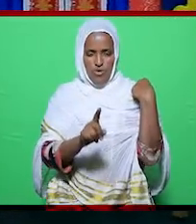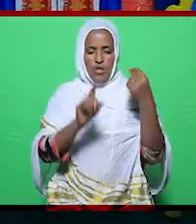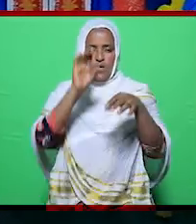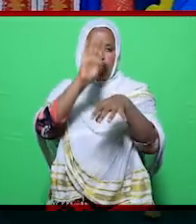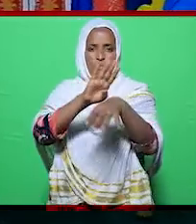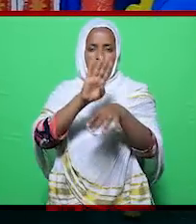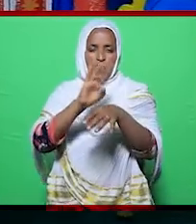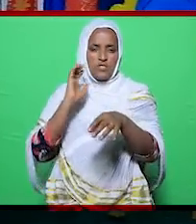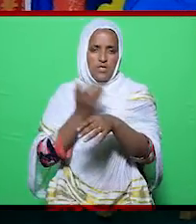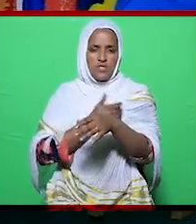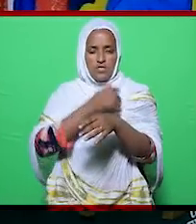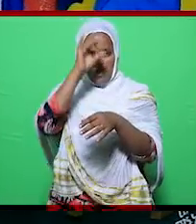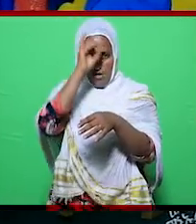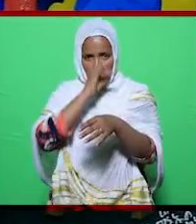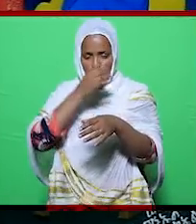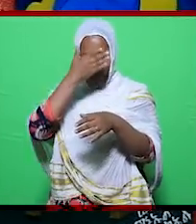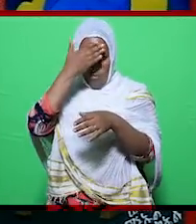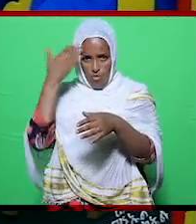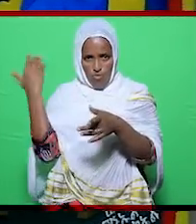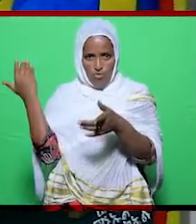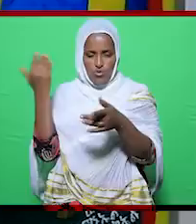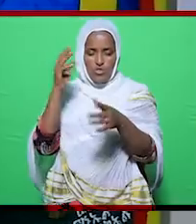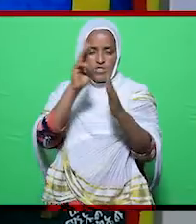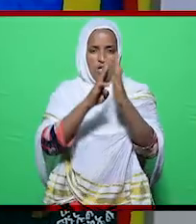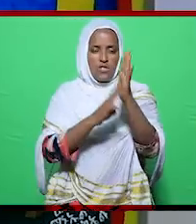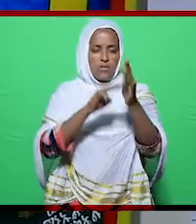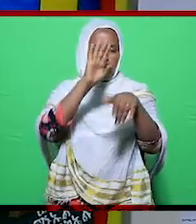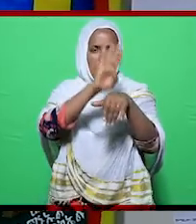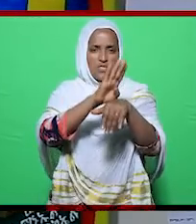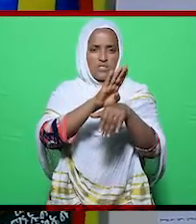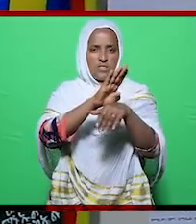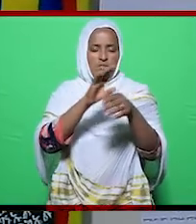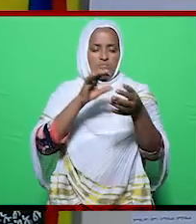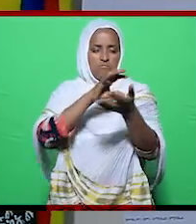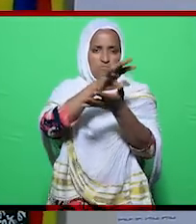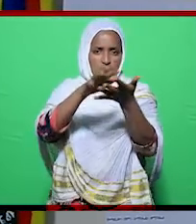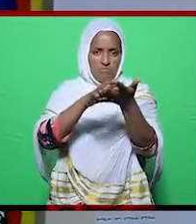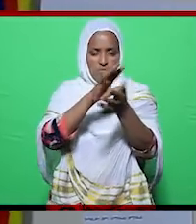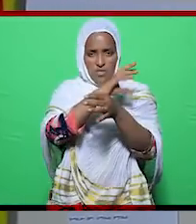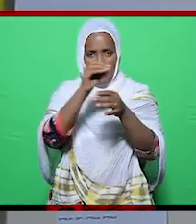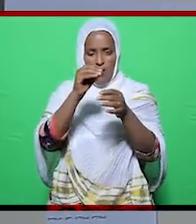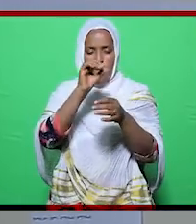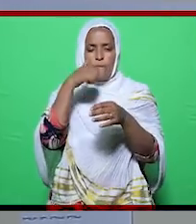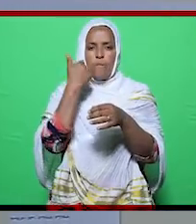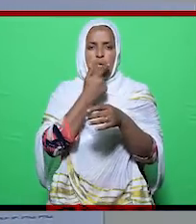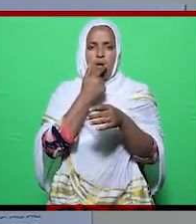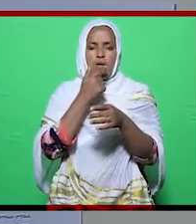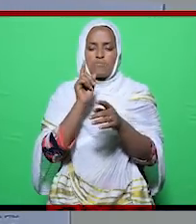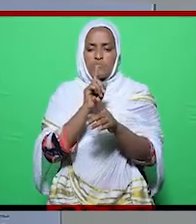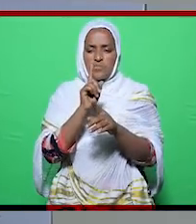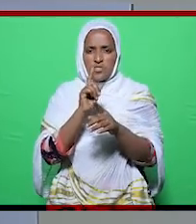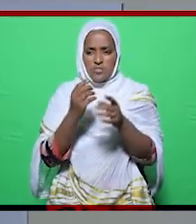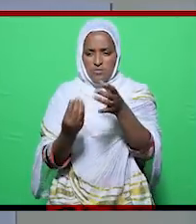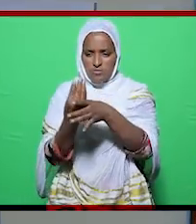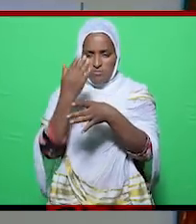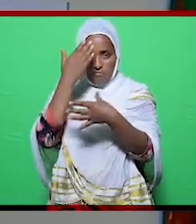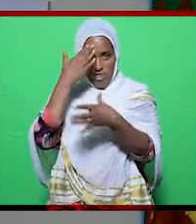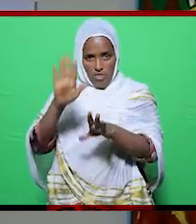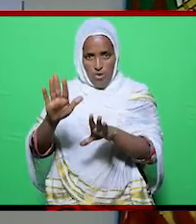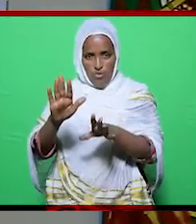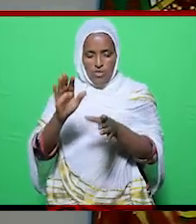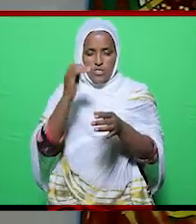ሰጥቶ ማስቀመጥና መገልገል የሁላችንም ኃላፊነት ነው። የቤተክርስቲያናችን ሊቃውንት የማያውቋቸውን